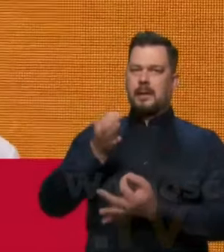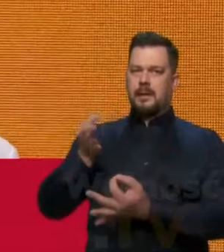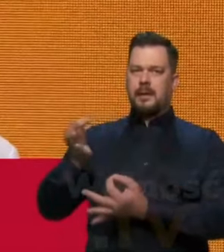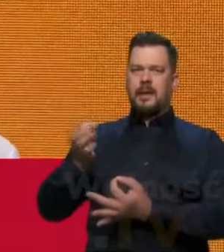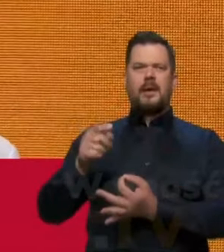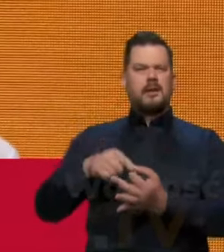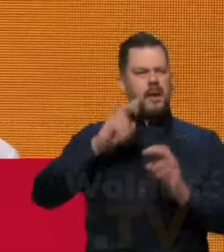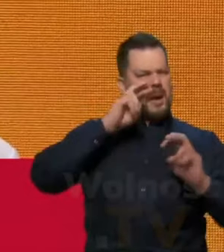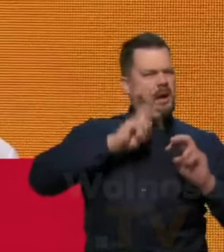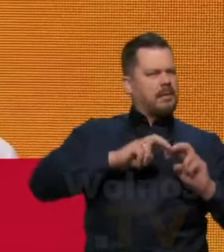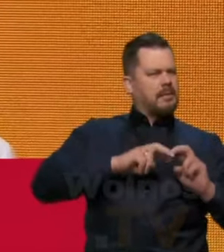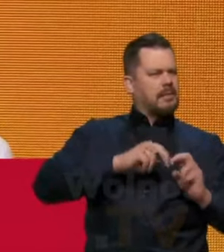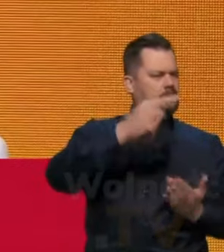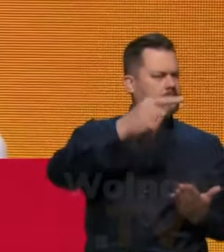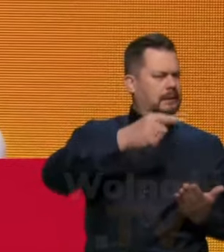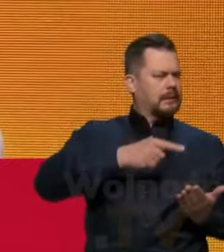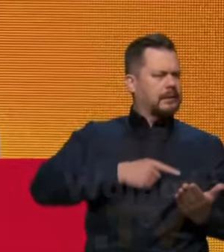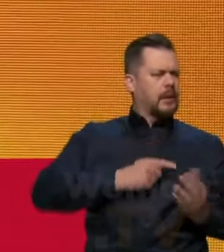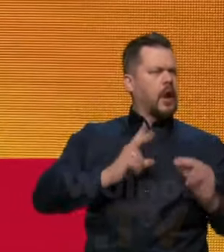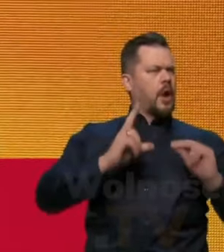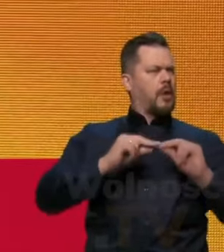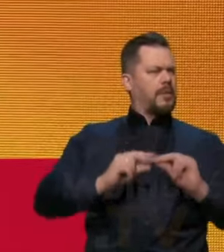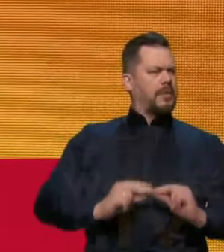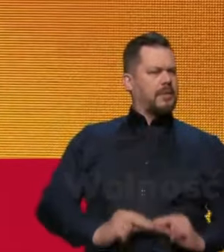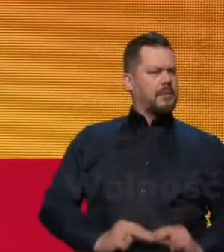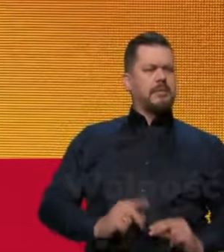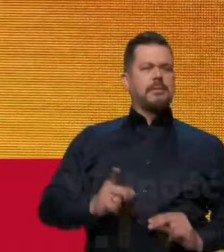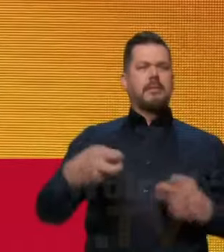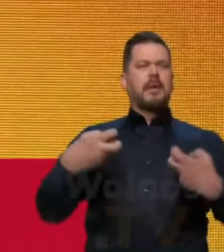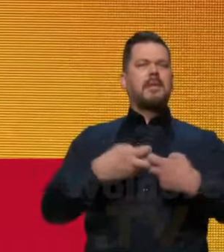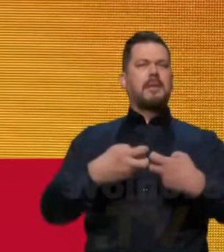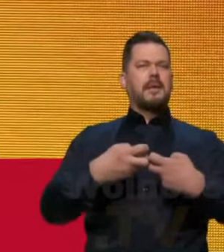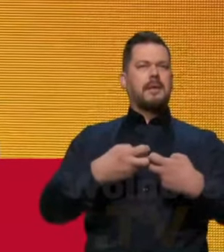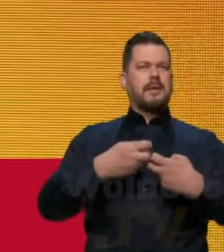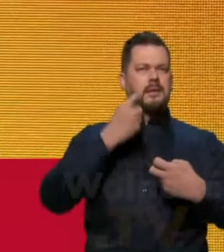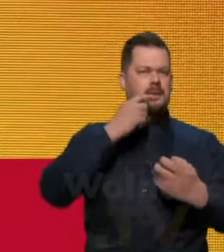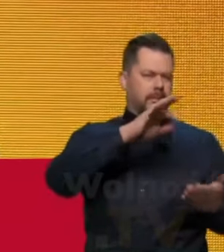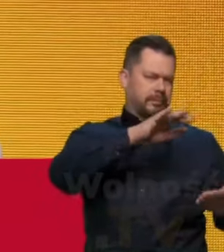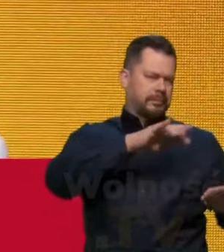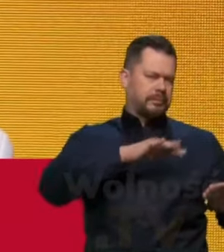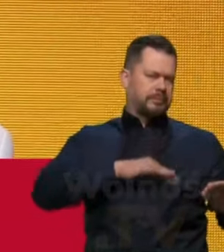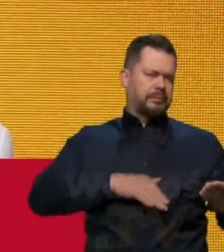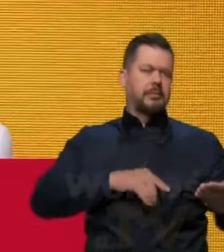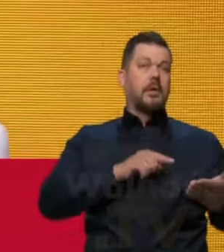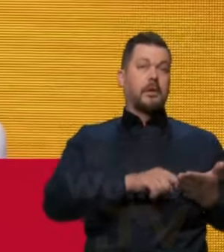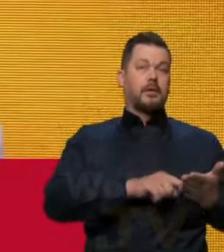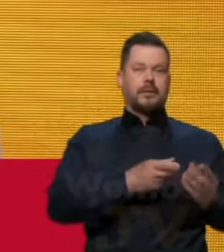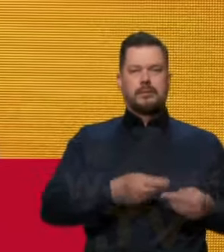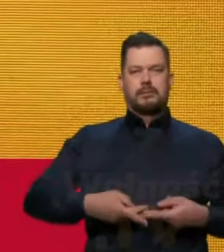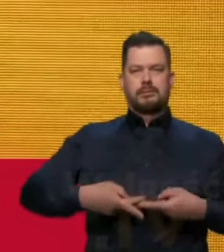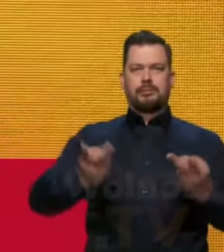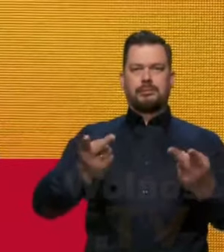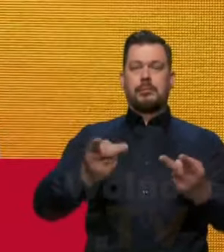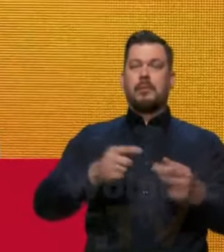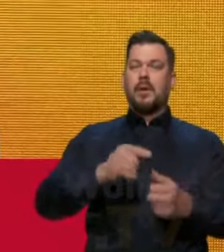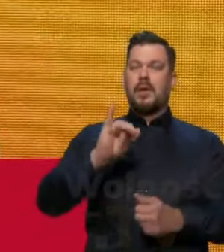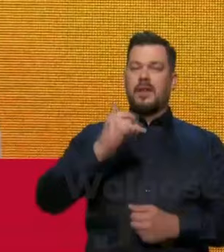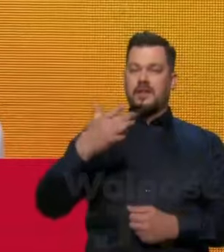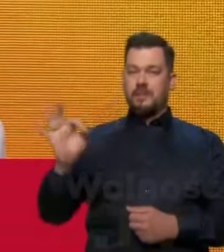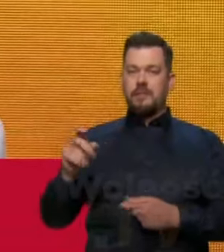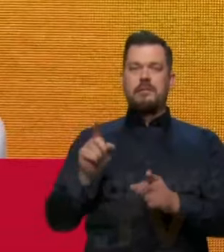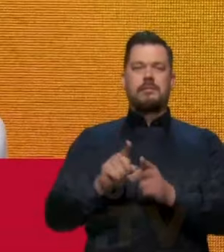bazie analizy komentarzy, które internauci zamieszczali w naszych mediach społecznościowych, zarówno TVP Info, jak